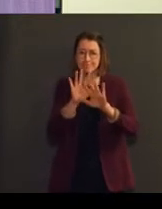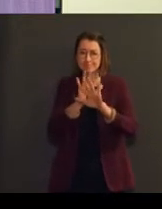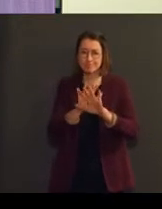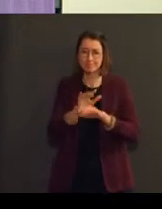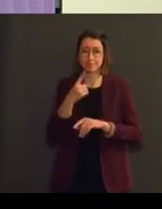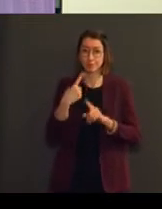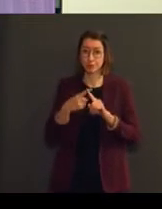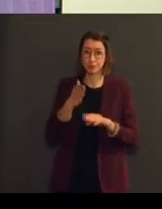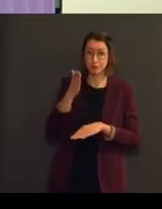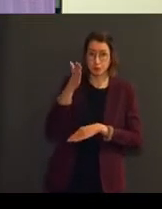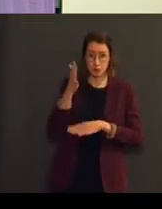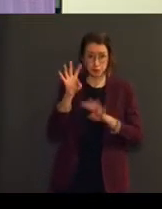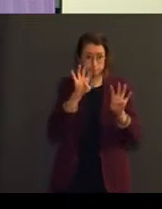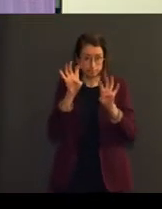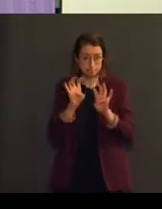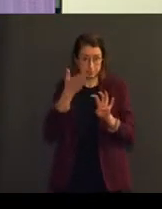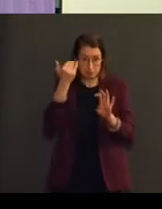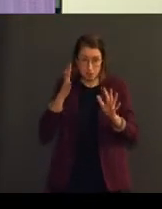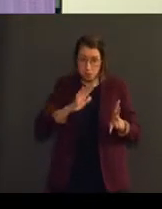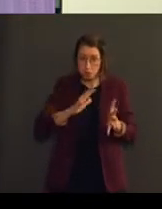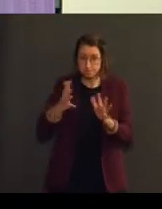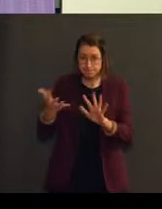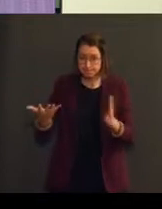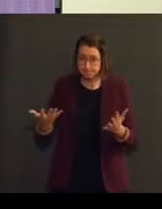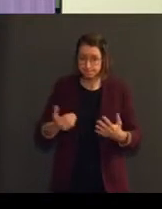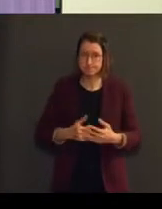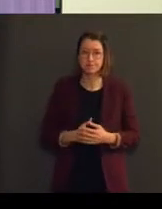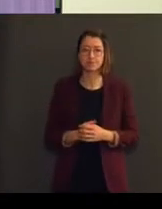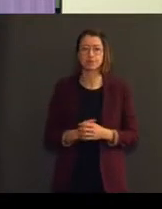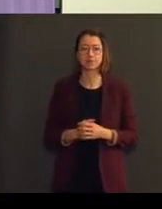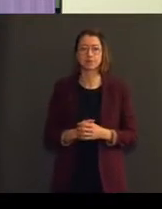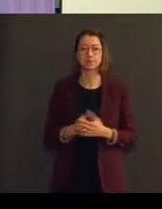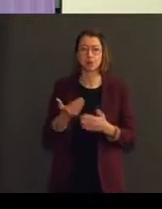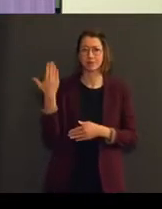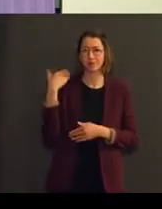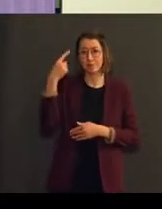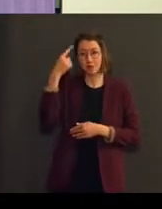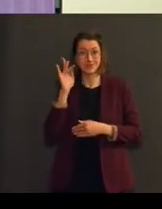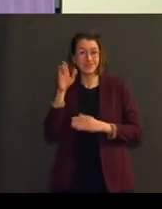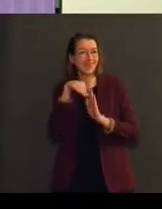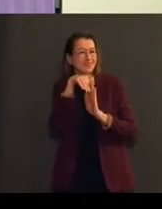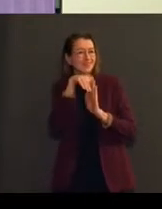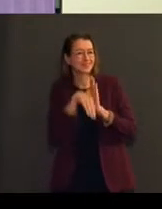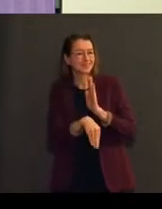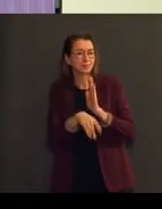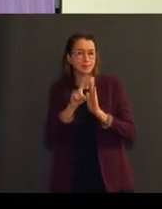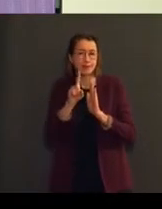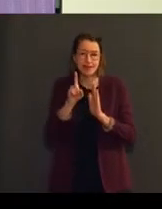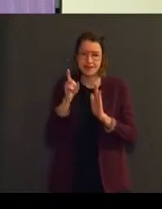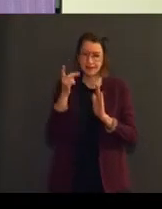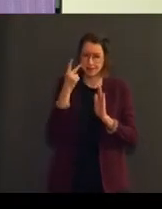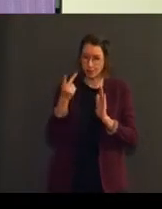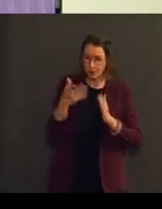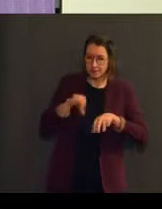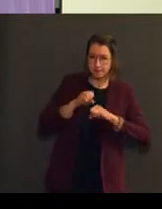Car si la baisse significative attendue n'a pas lieu, nous avons pour l'instant des contaminations qui augmentent même un petit peu